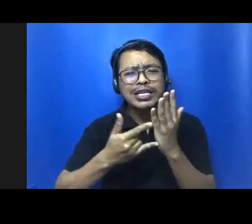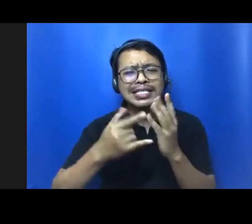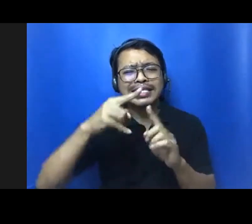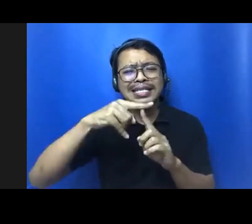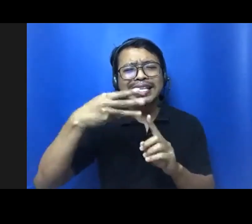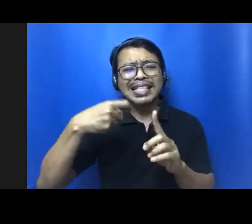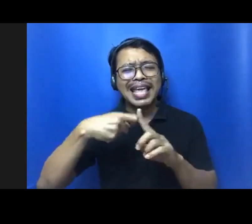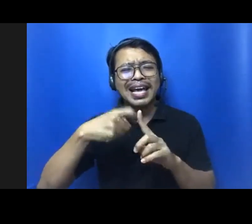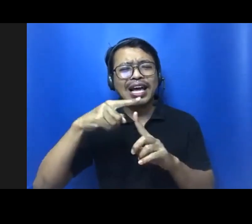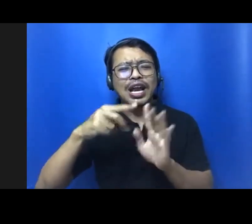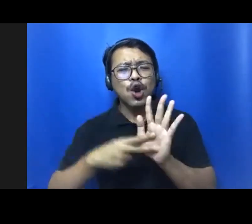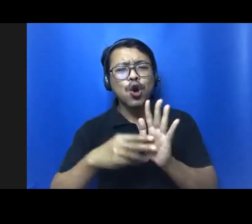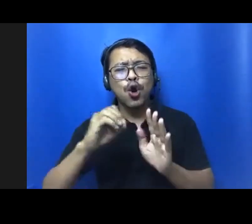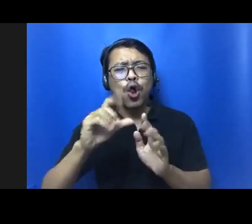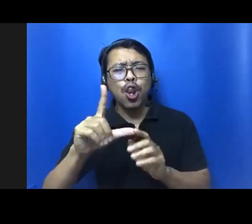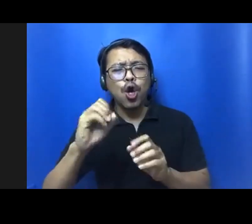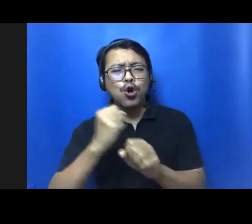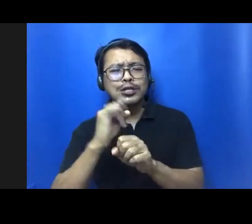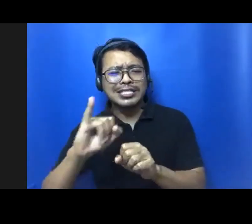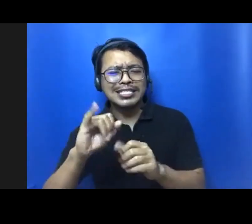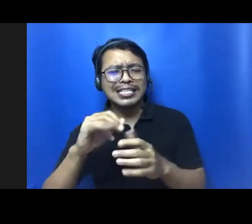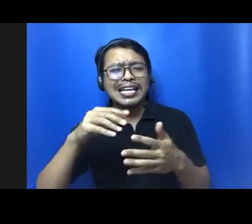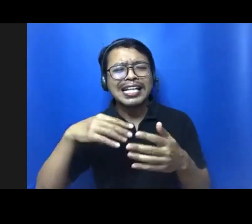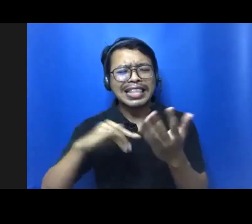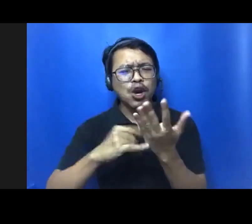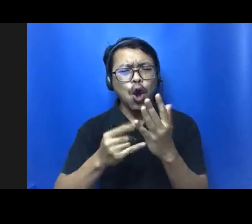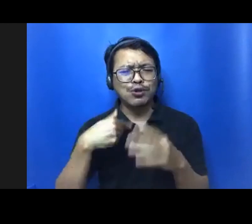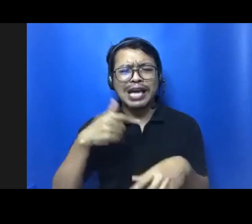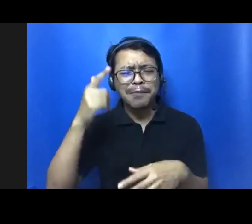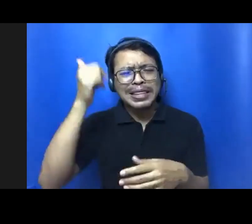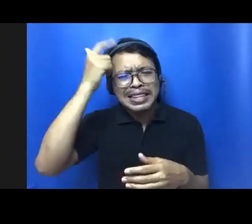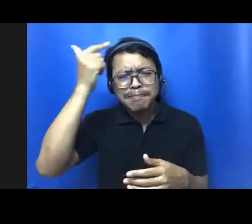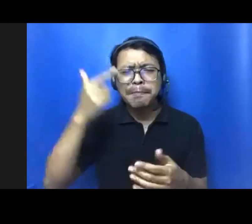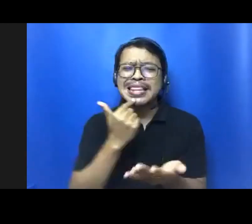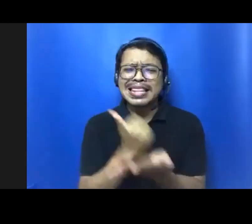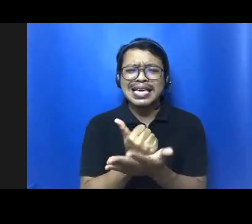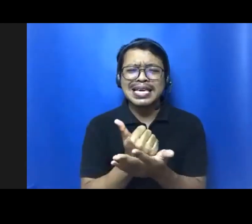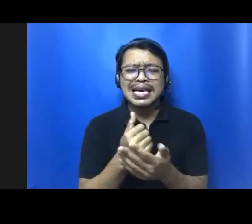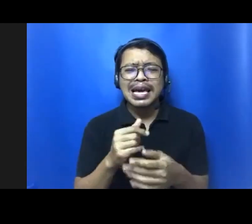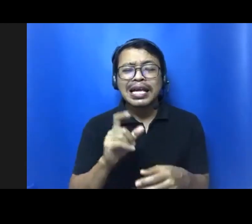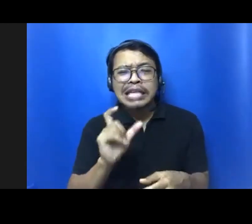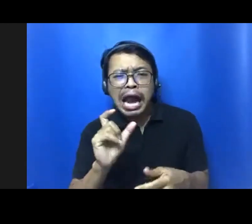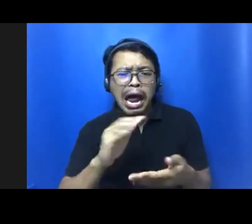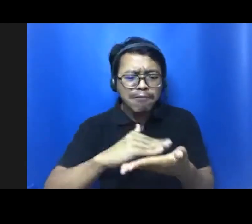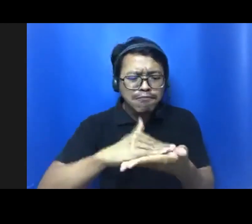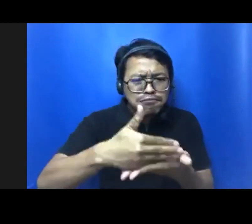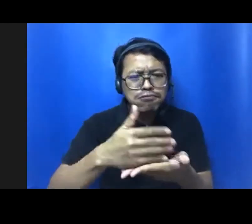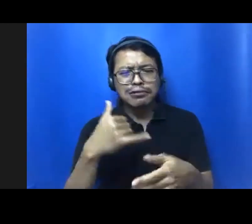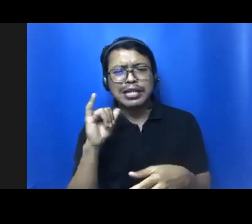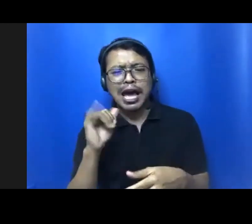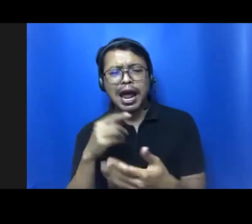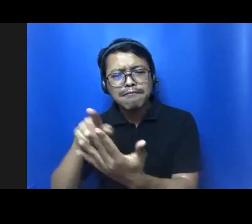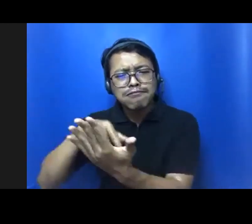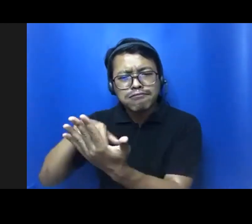berkembang kalau kita tidak menguasai literasi digital. Tetapi ada literasi-literasi lain yang mendukung, misalnya literasi baca